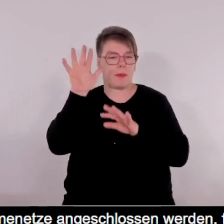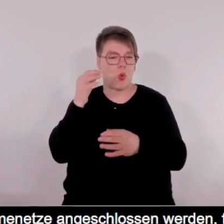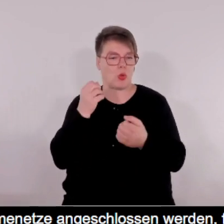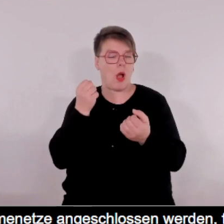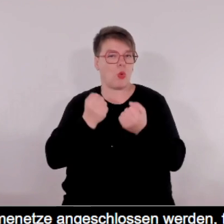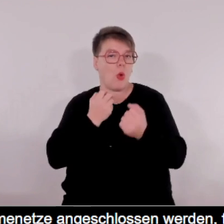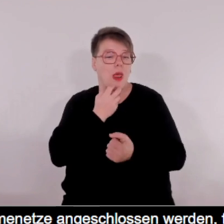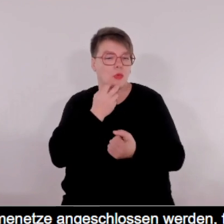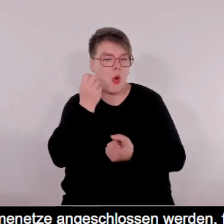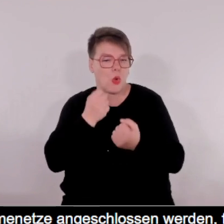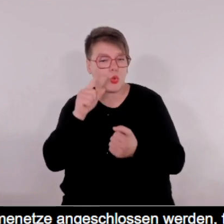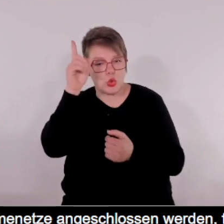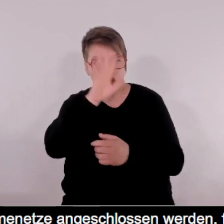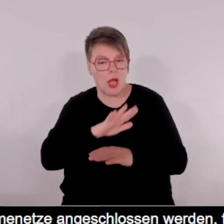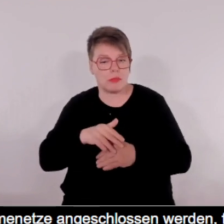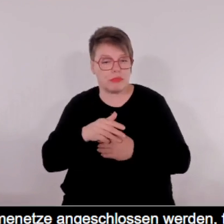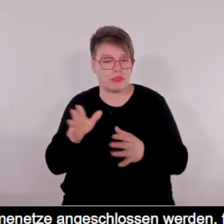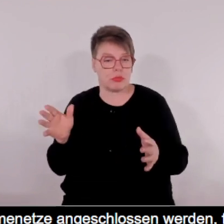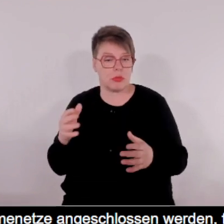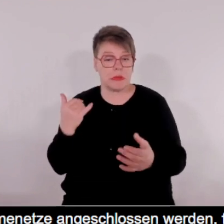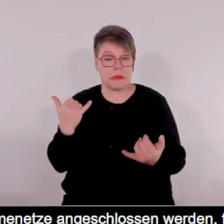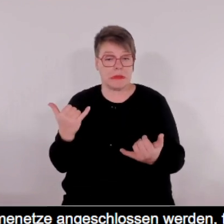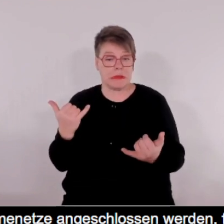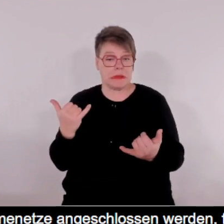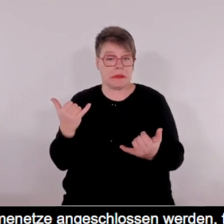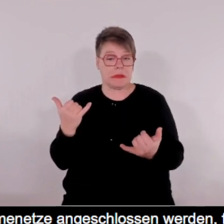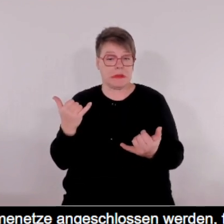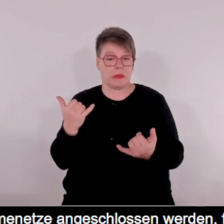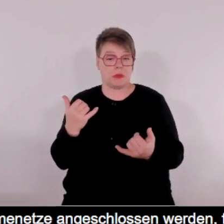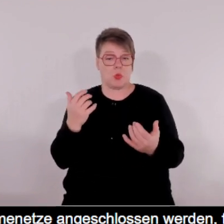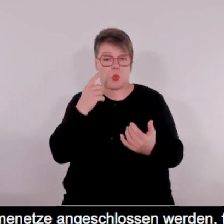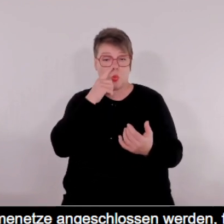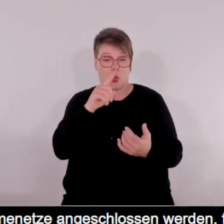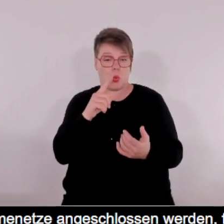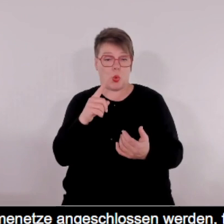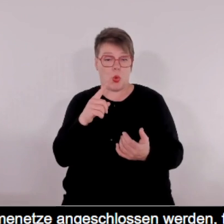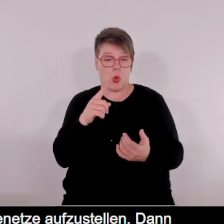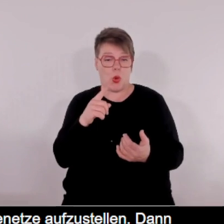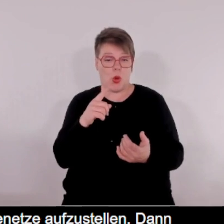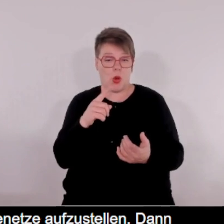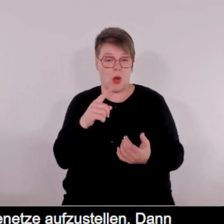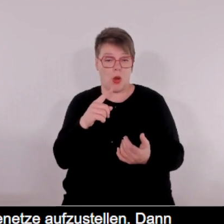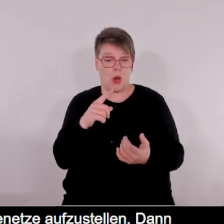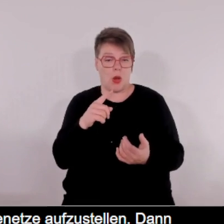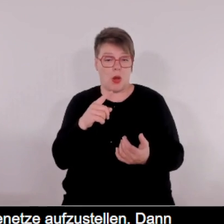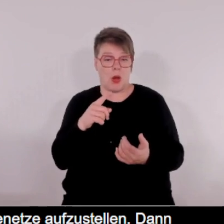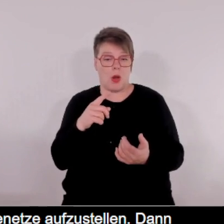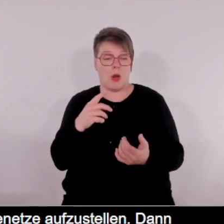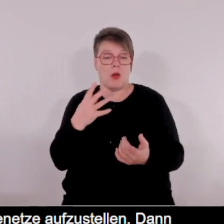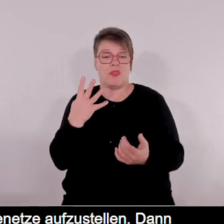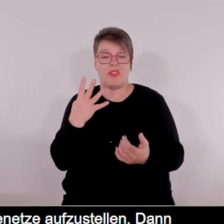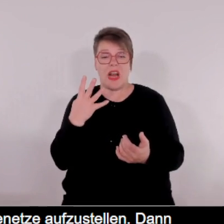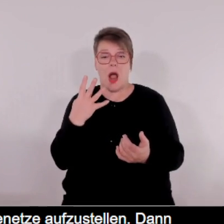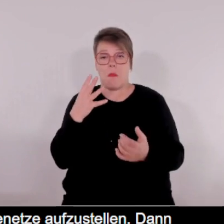380.000 rein elektrische, was einen Anteil von 4,5 Prozent ausmacht, während wir im